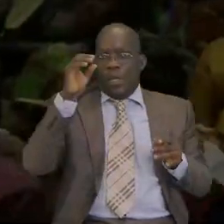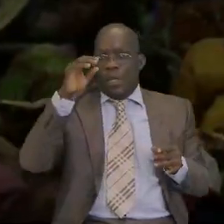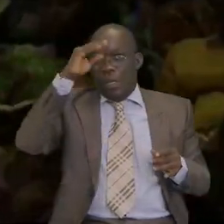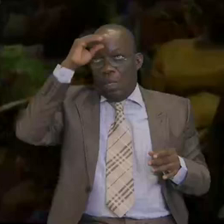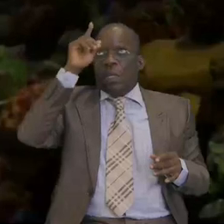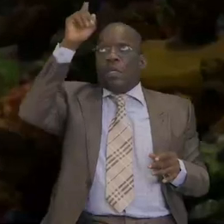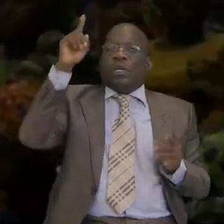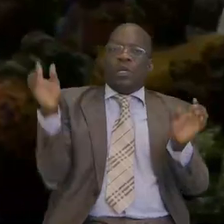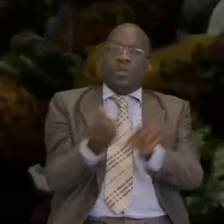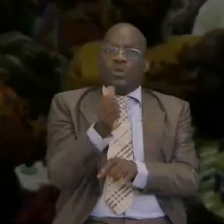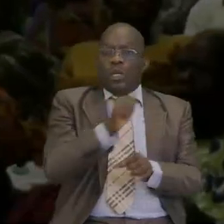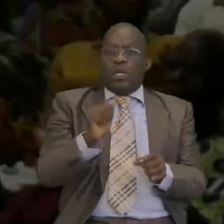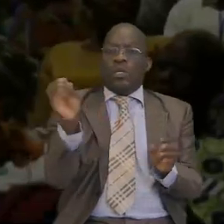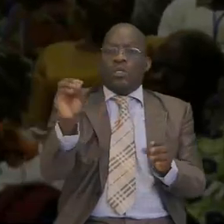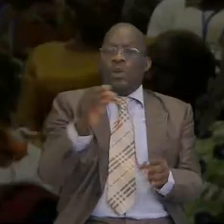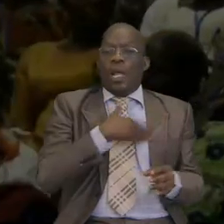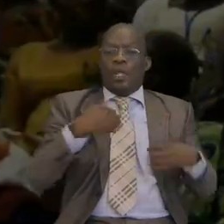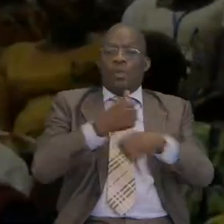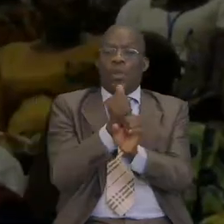en fait un héros.